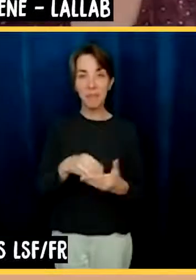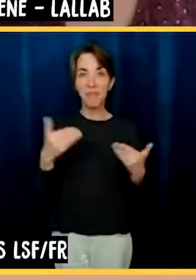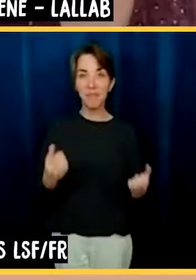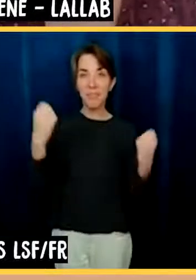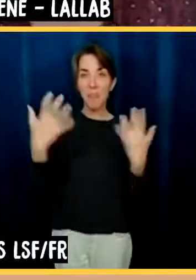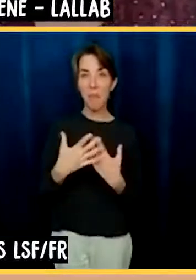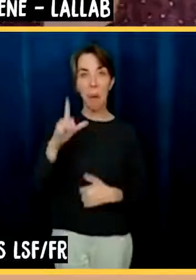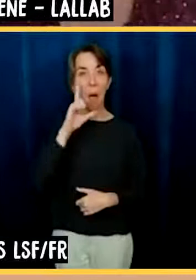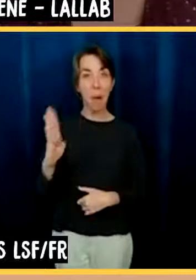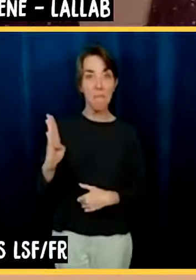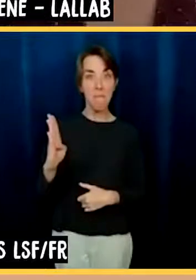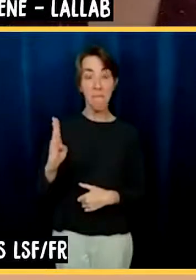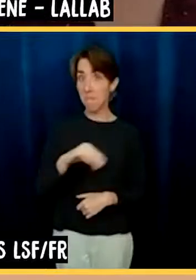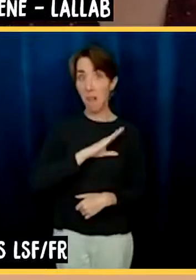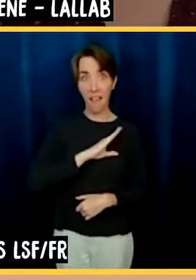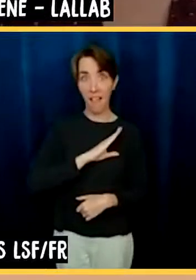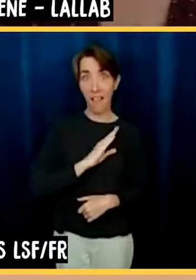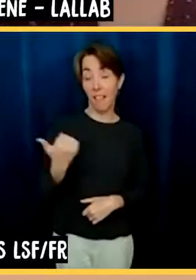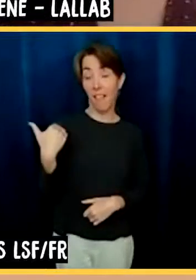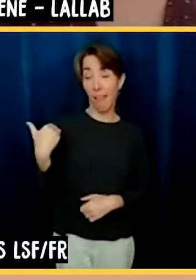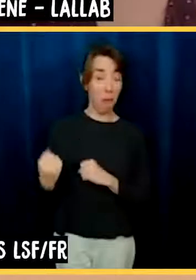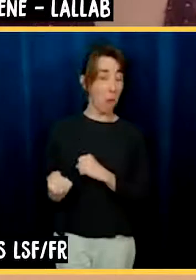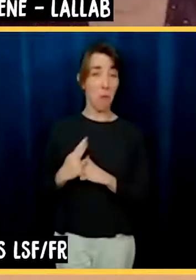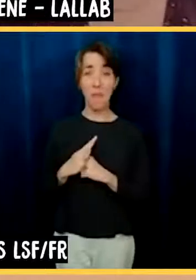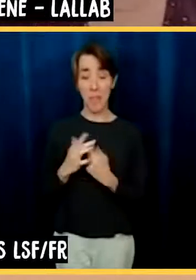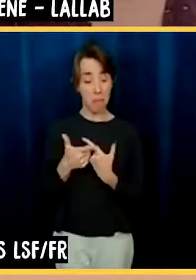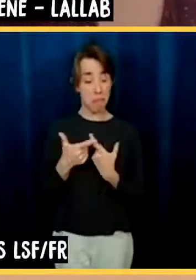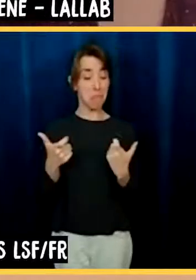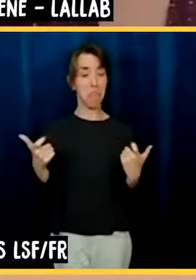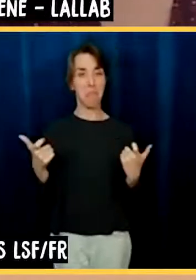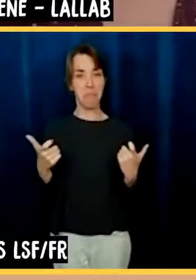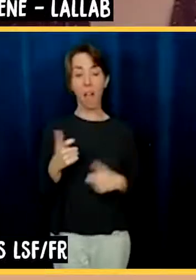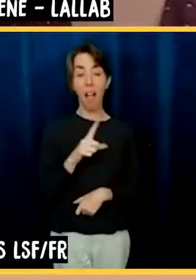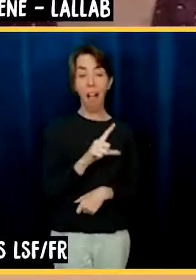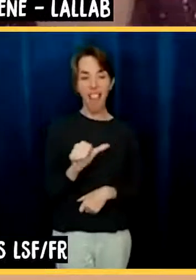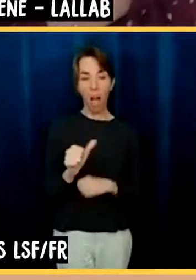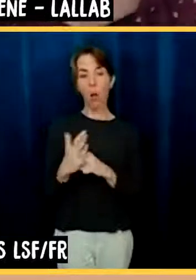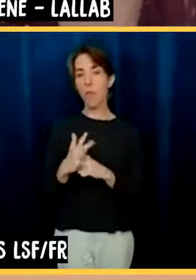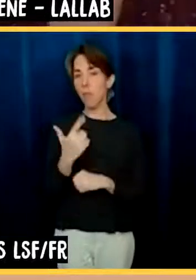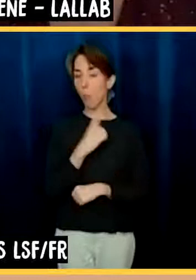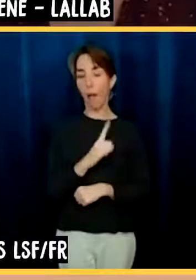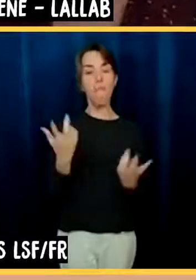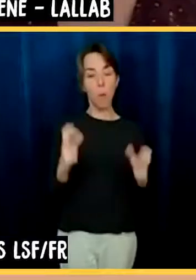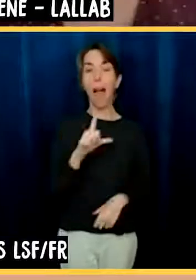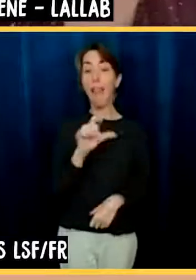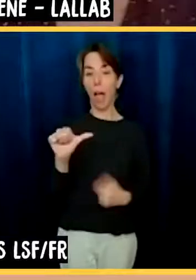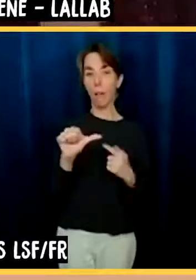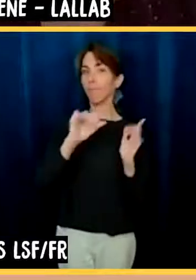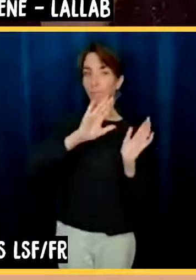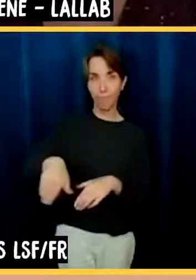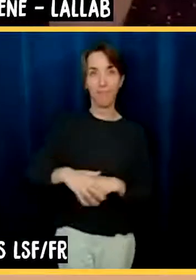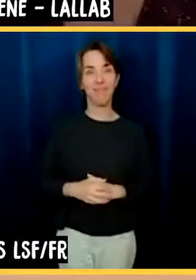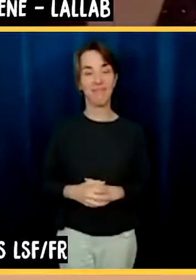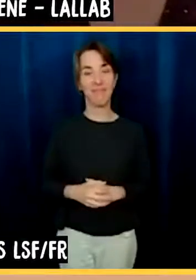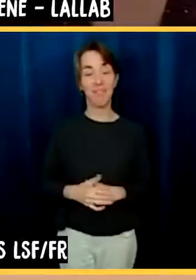LALAB, surtout après le Covid. Et, enfin, je ne dis pas la Covid, je refuse catégoriquement de dire la Covid. Et voilà,